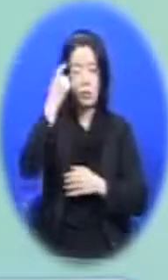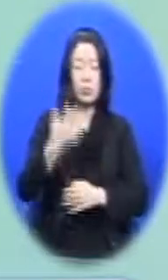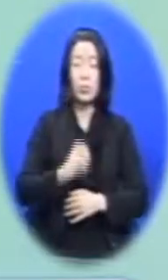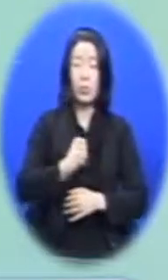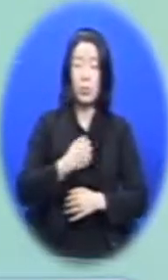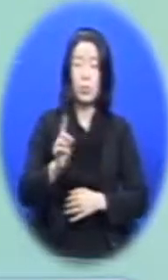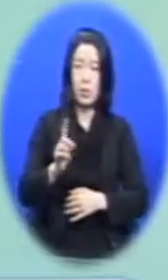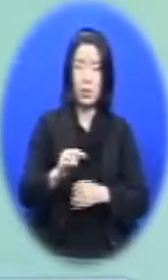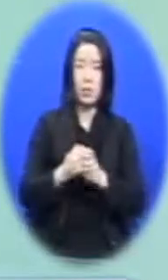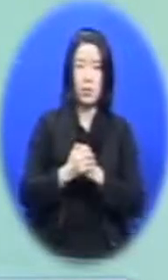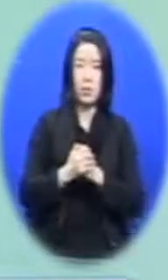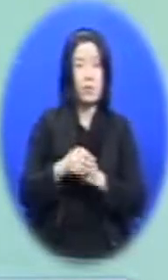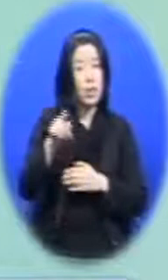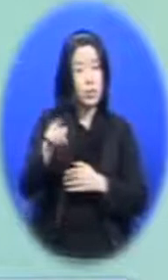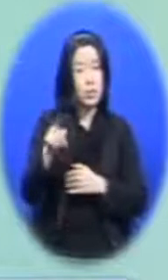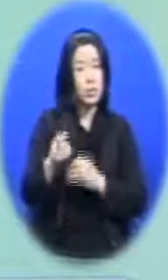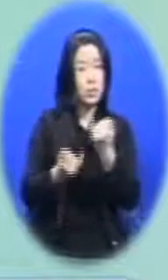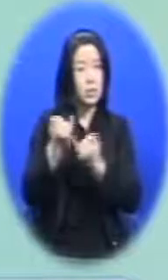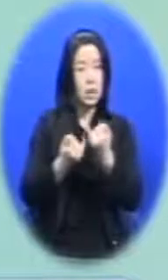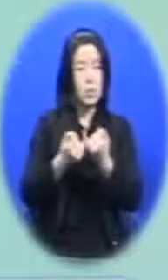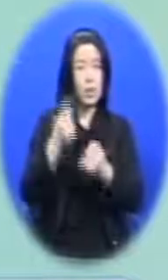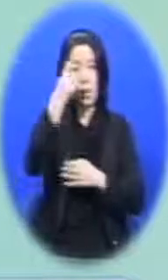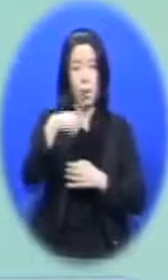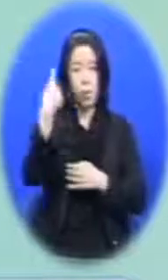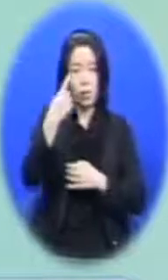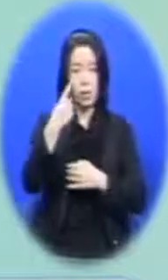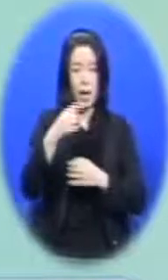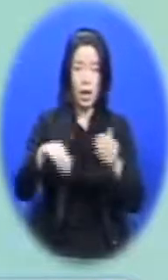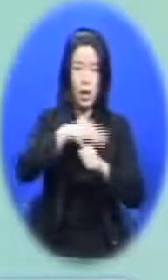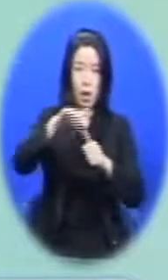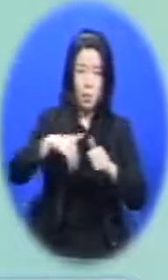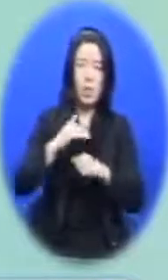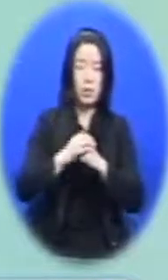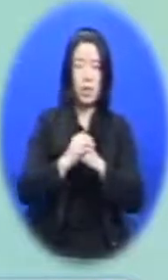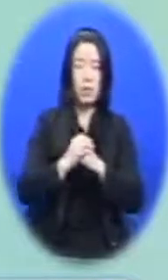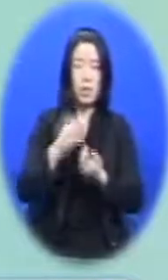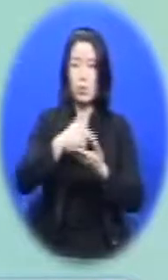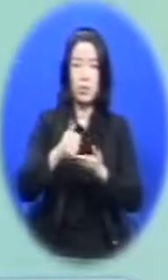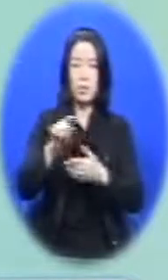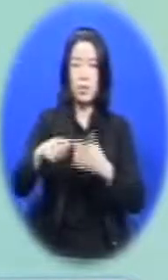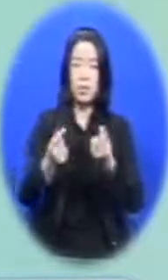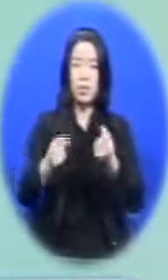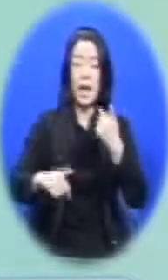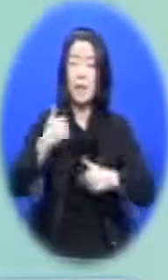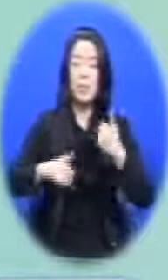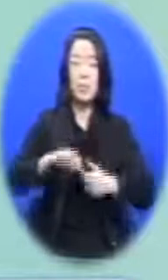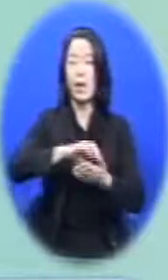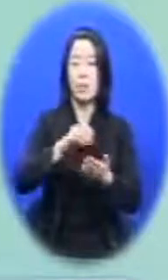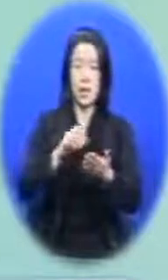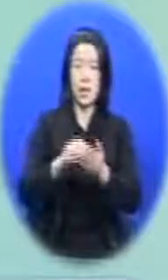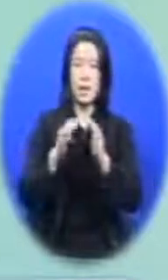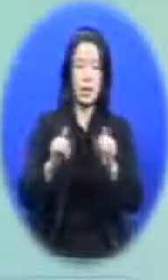받은 것이 그 자매의 외양이나 형편은 주님이 그렇게 기뻐할 만한